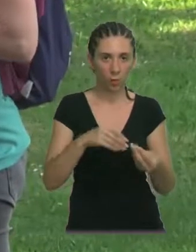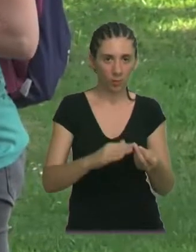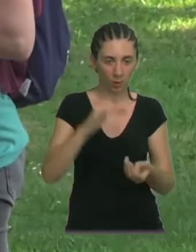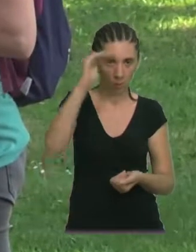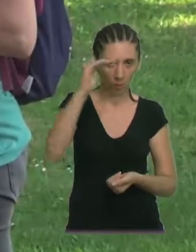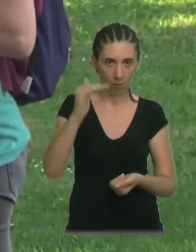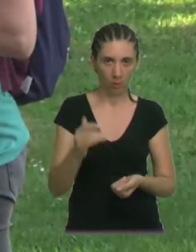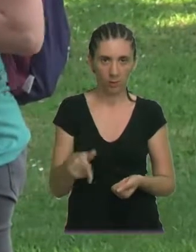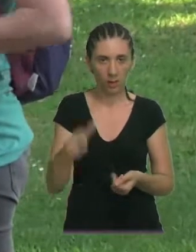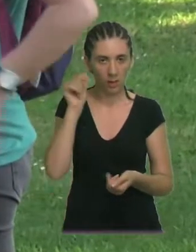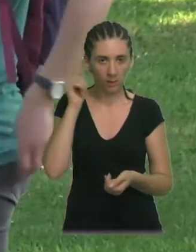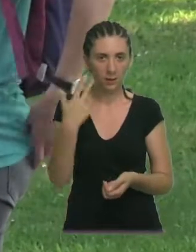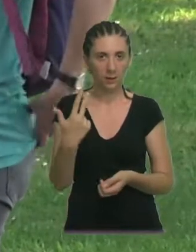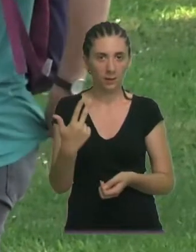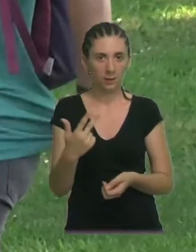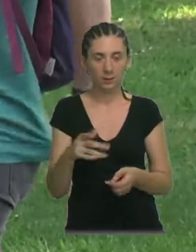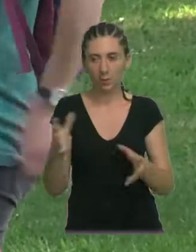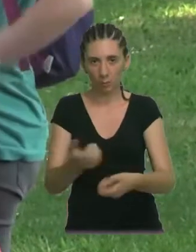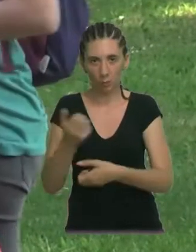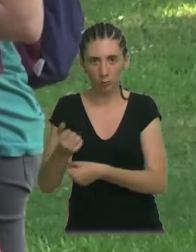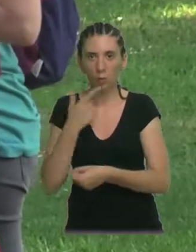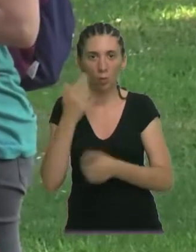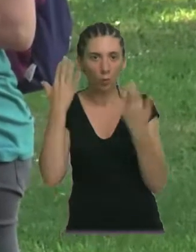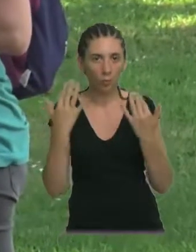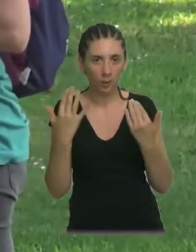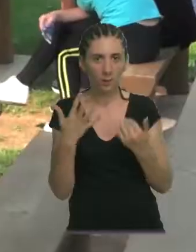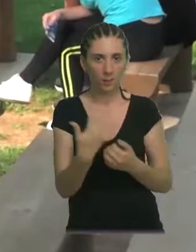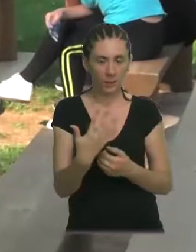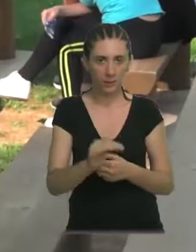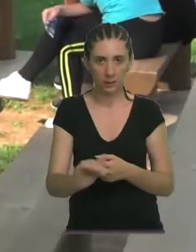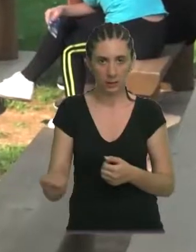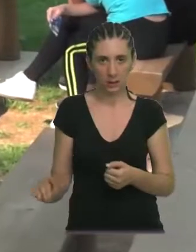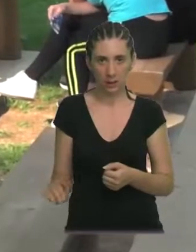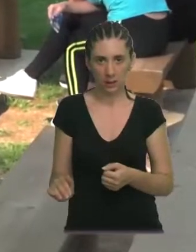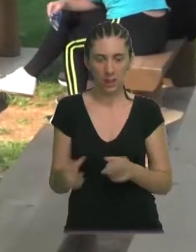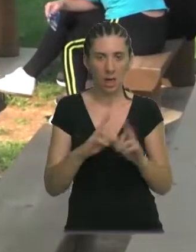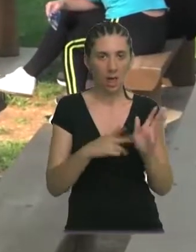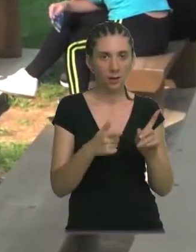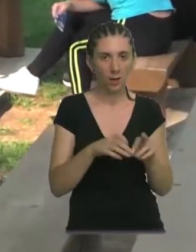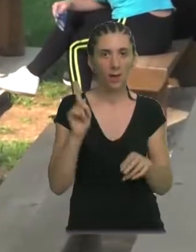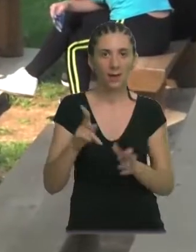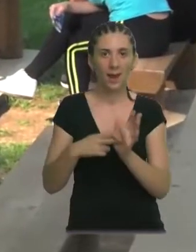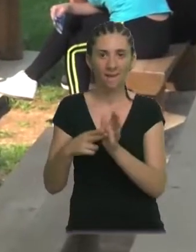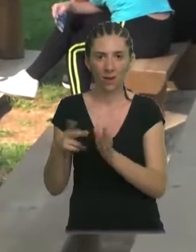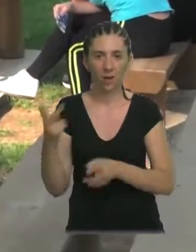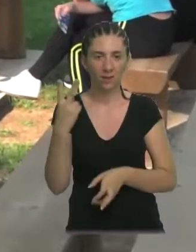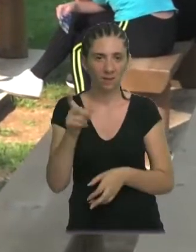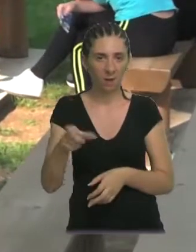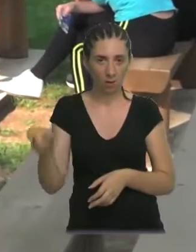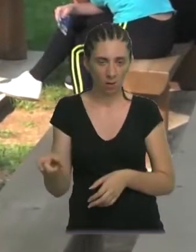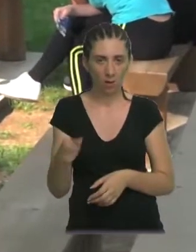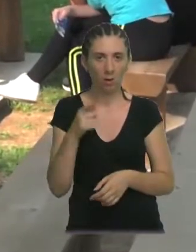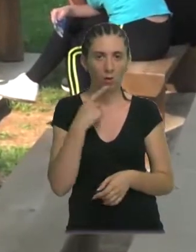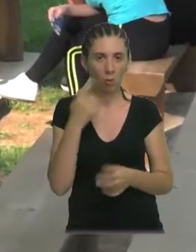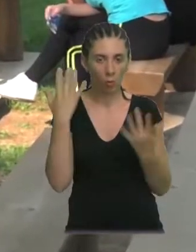svojim obiteljima. U Karlovcu je 30 udomitelja koji skrbe za 50 djece. Anka i Nevenka dvije su udomiteljice